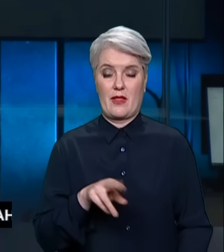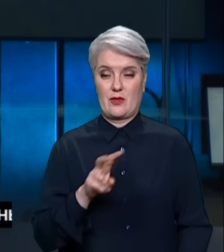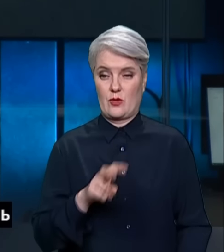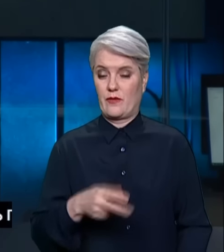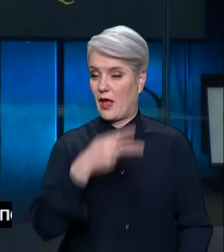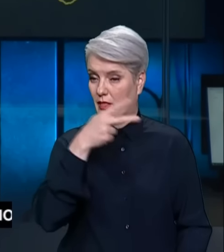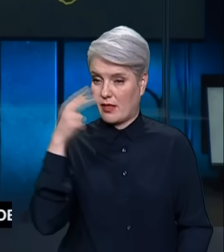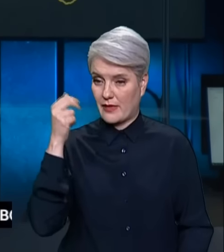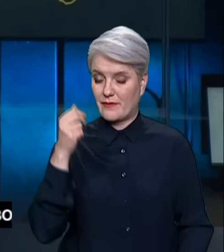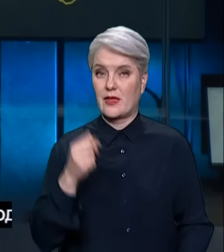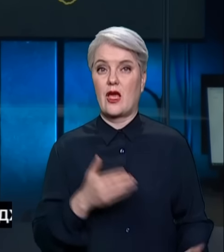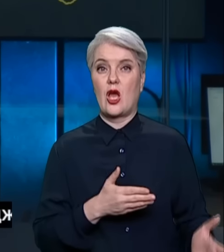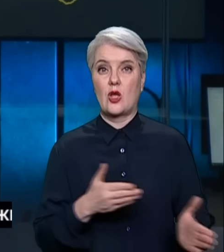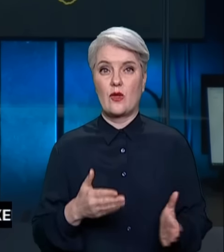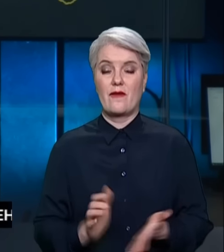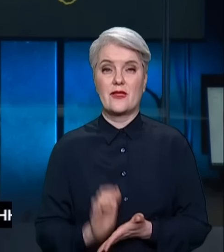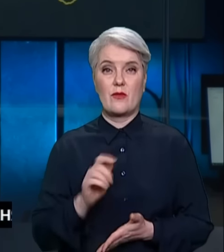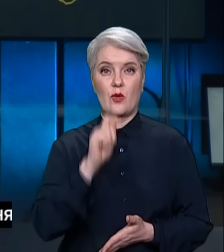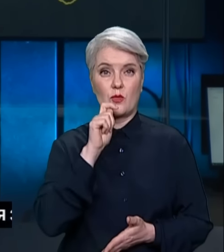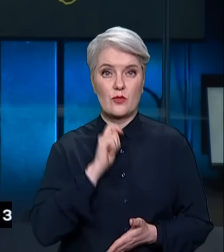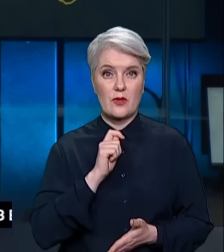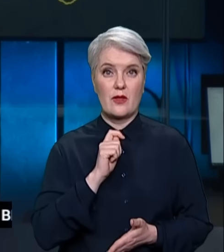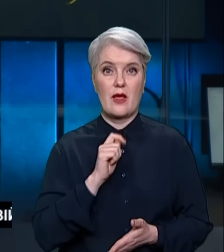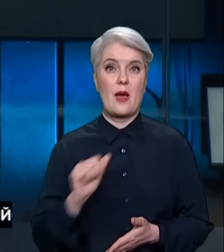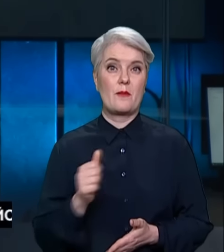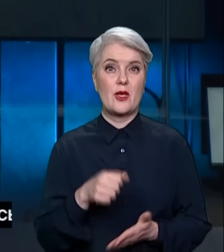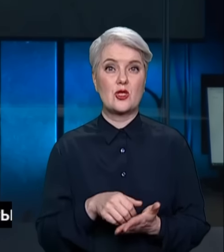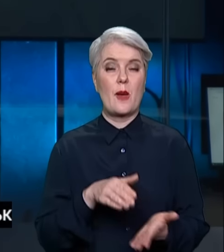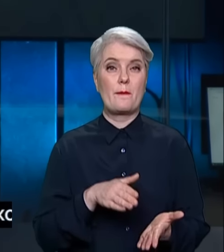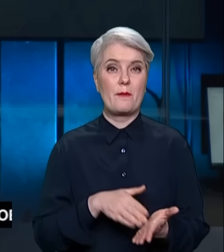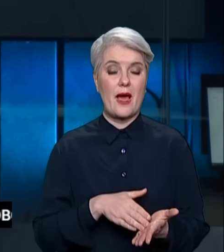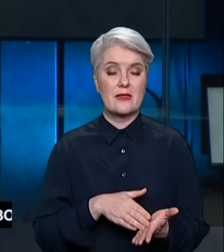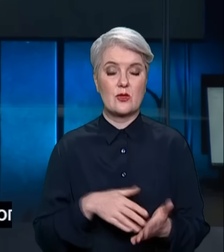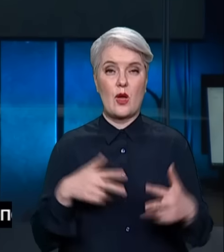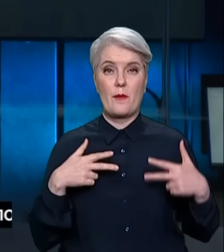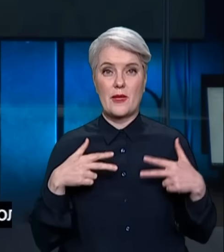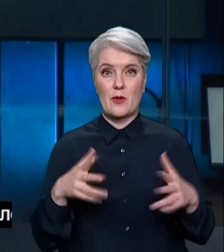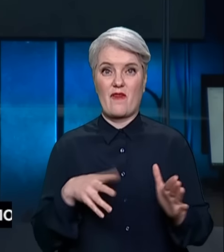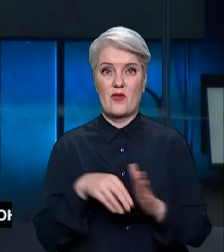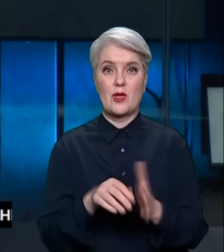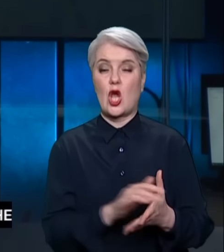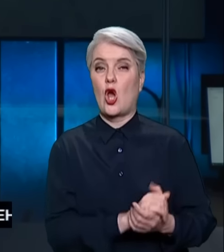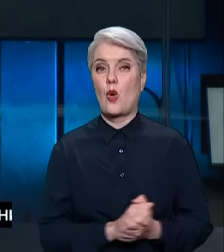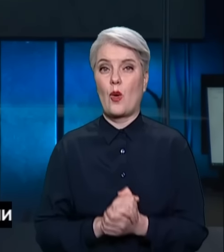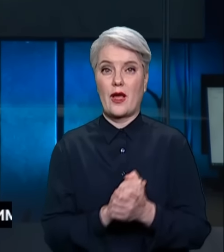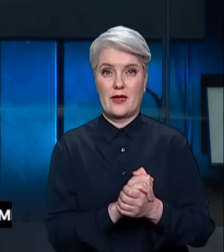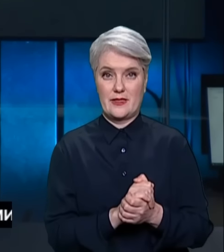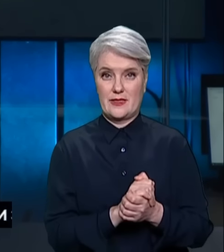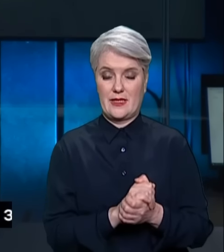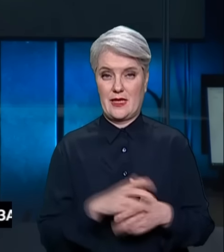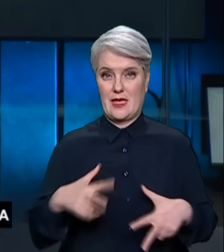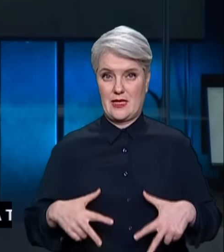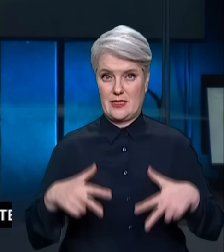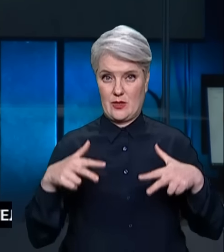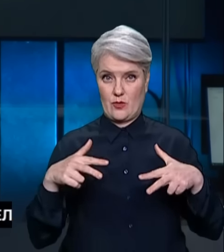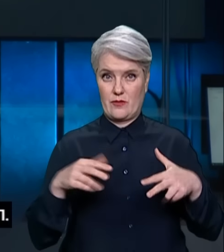готує до відправки Україні першу партію безпілотників в межах коаліції дронів. Про це оголосила прем'єр-міністрка